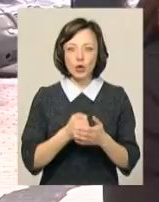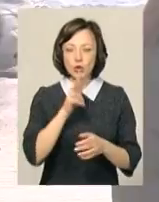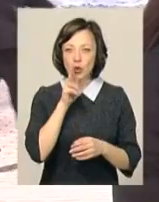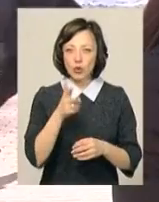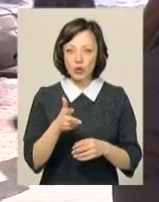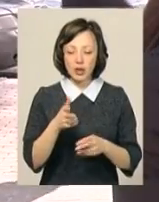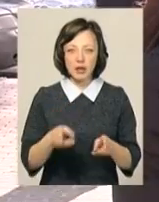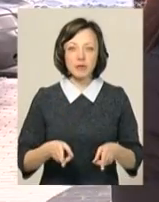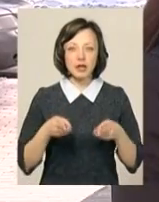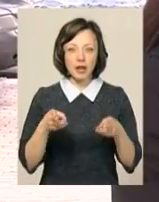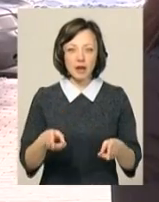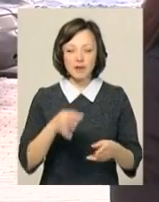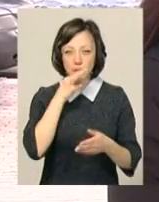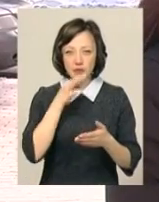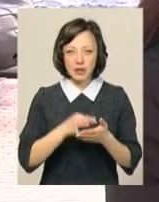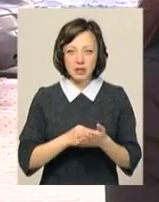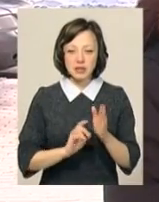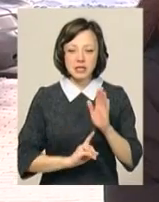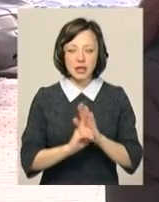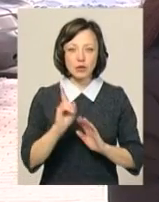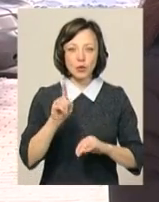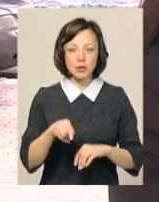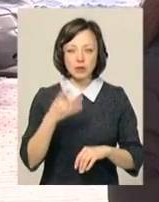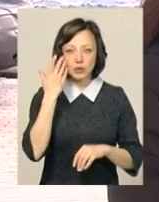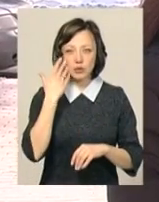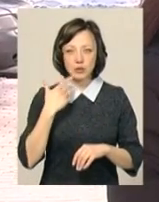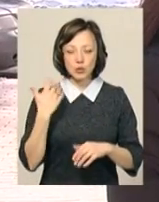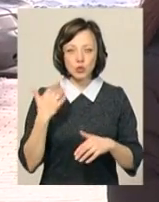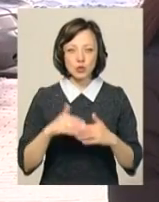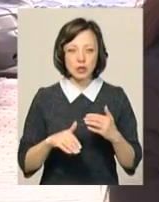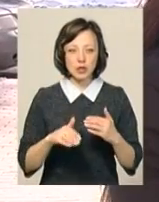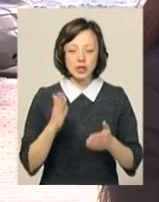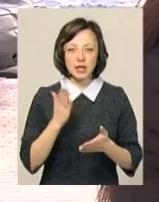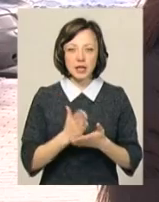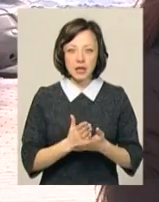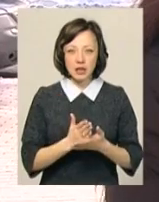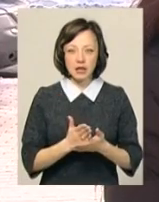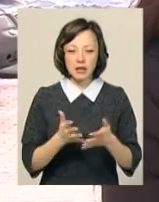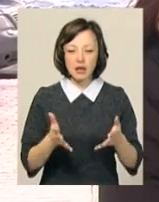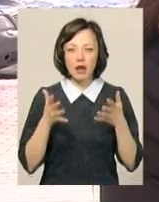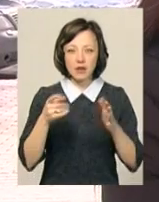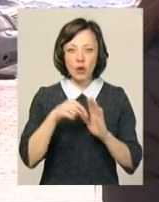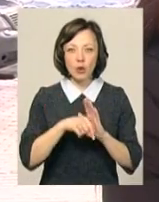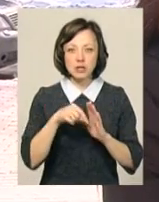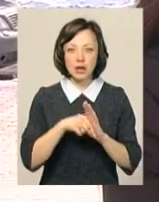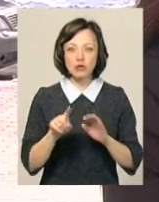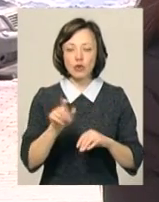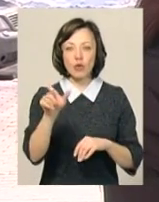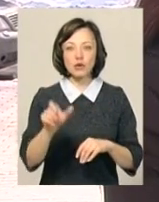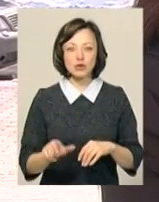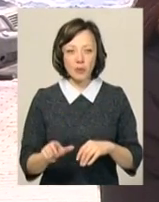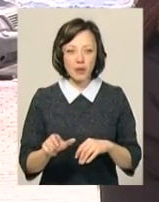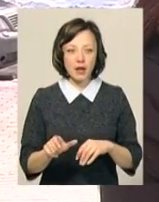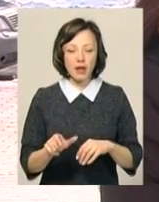років. Кримінальна відповідальність настає тоді, коли вже є явні ознаки того, що особа